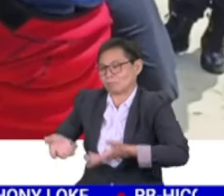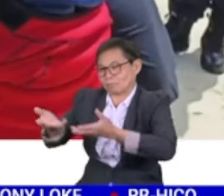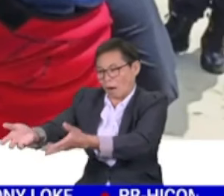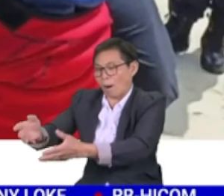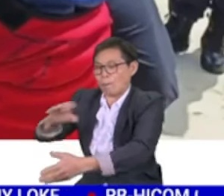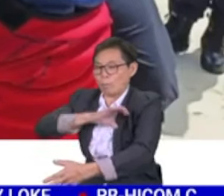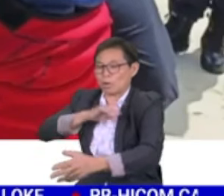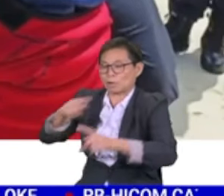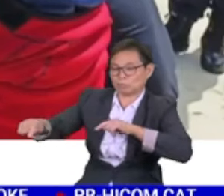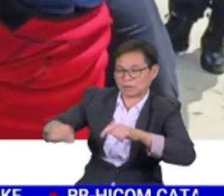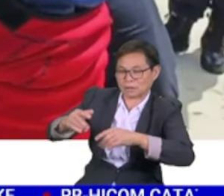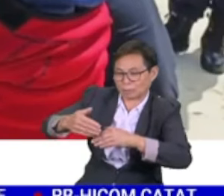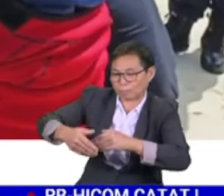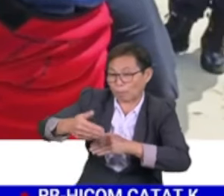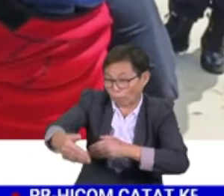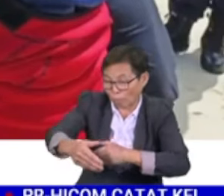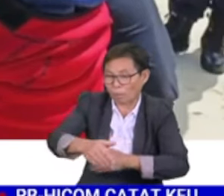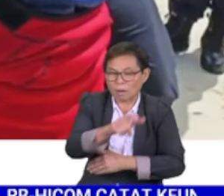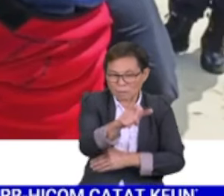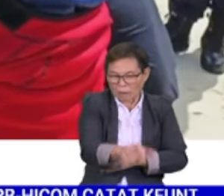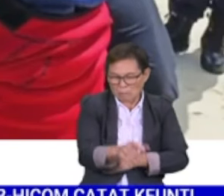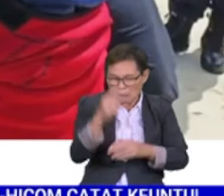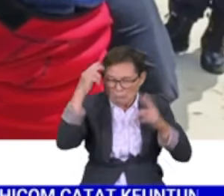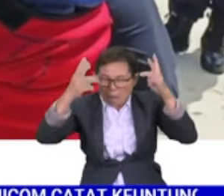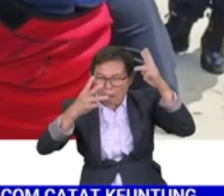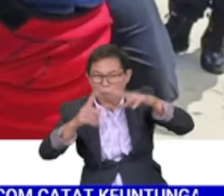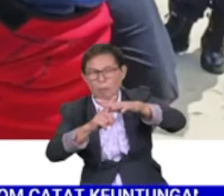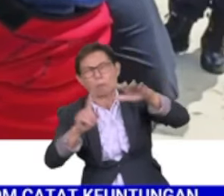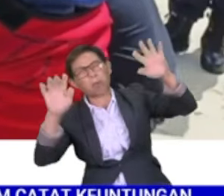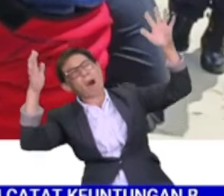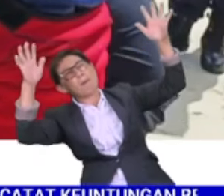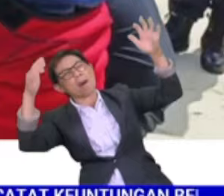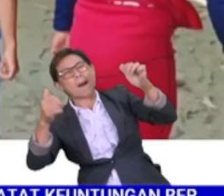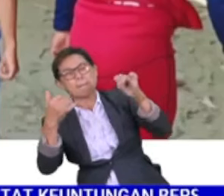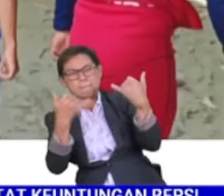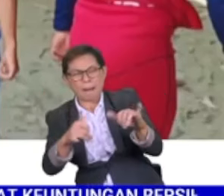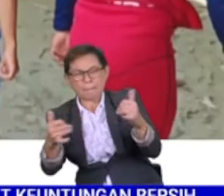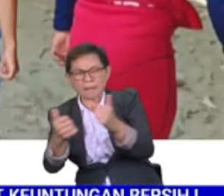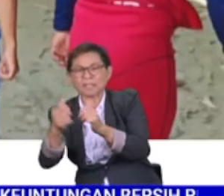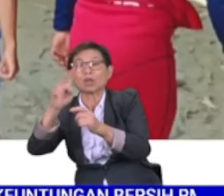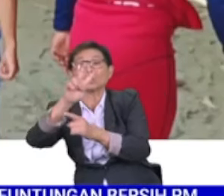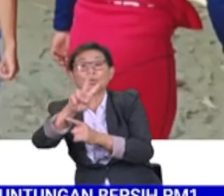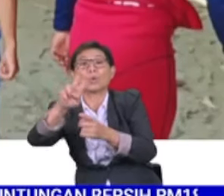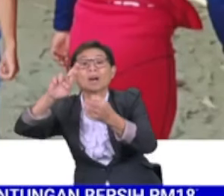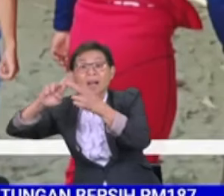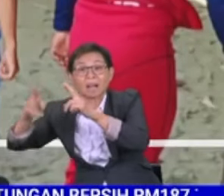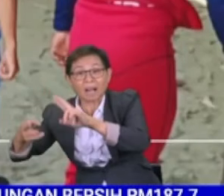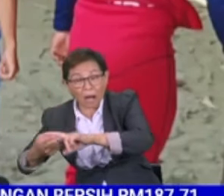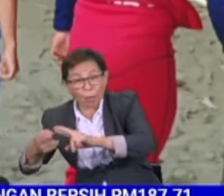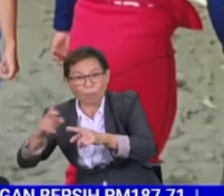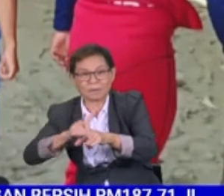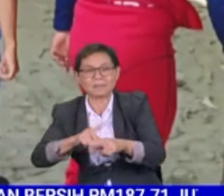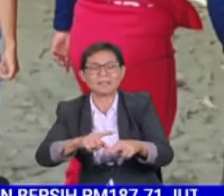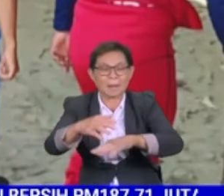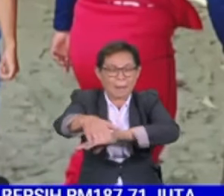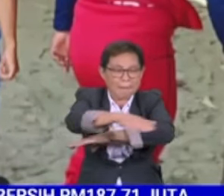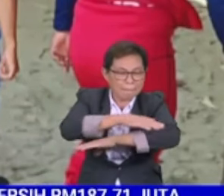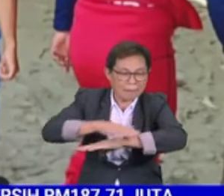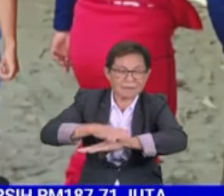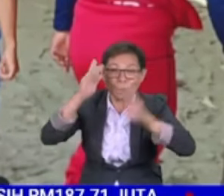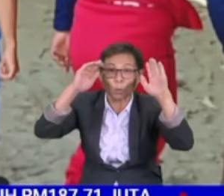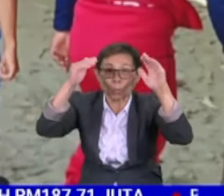untuk tindakan selanjutnya. Mangsa dikhuatiri lemas ketika beriadah bersama dua lagi rakannya di pantai Teluk Cempedak,